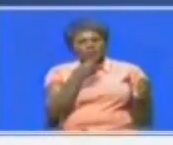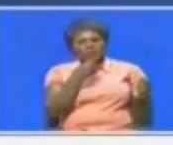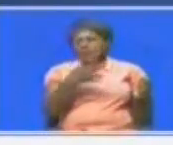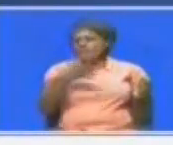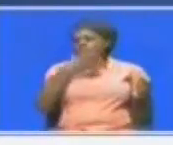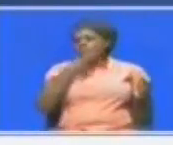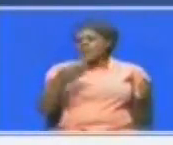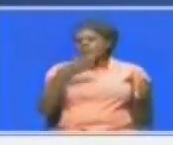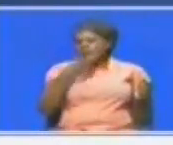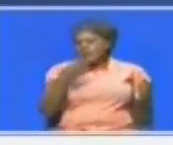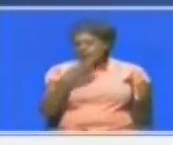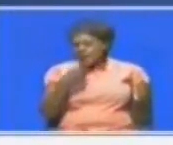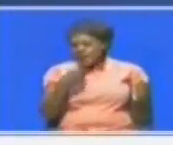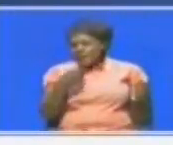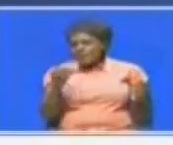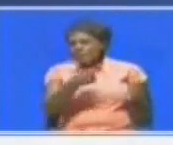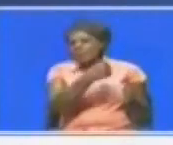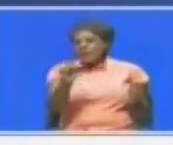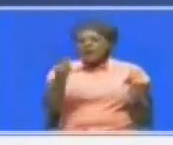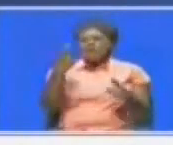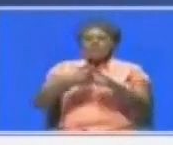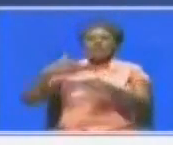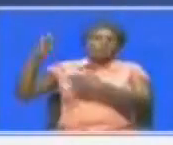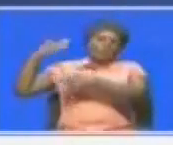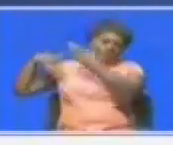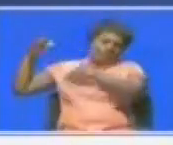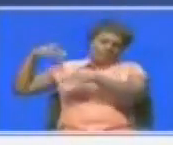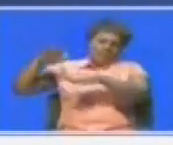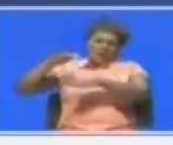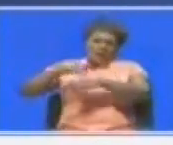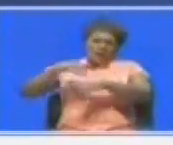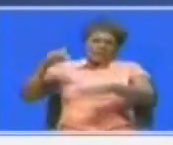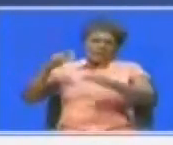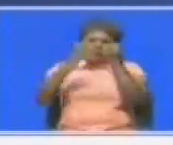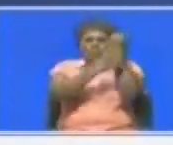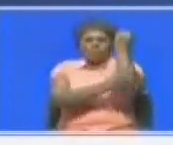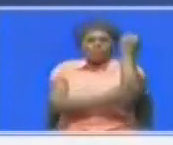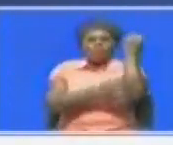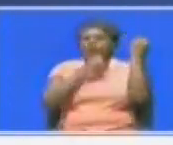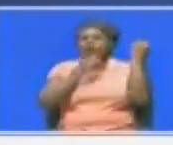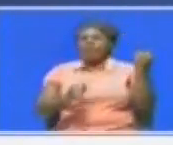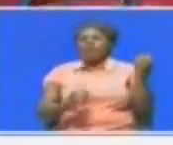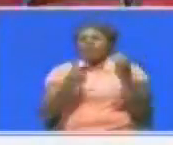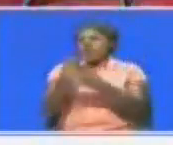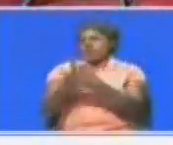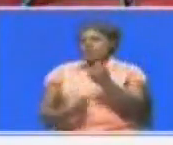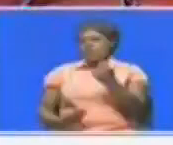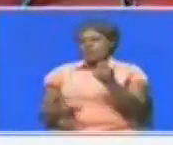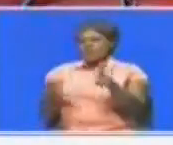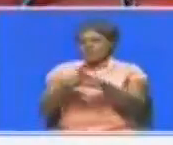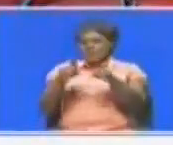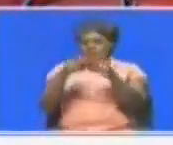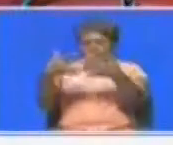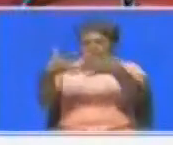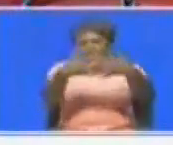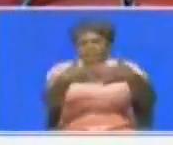wanaume kusaliti, wanawake kusaliti, yamekuepo kuanzia kitambo. Yameathiri maskini na tajiri. Umeona hata hao marais wa